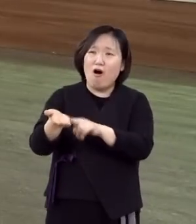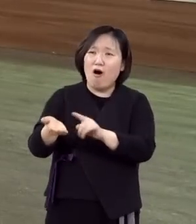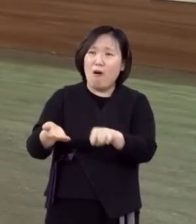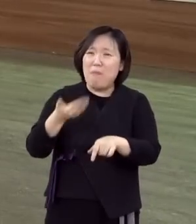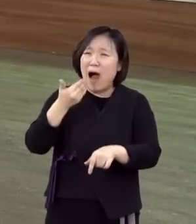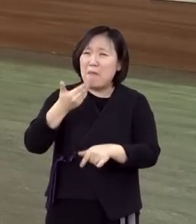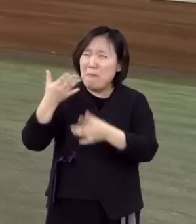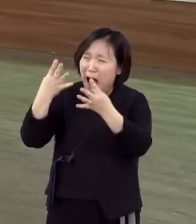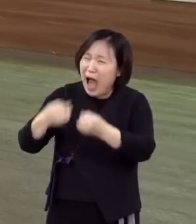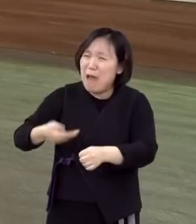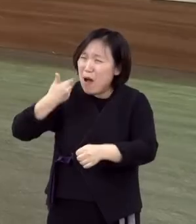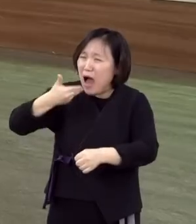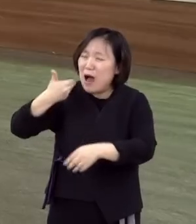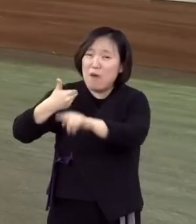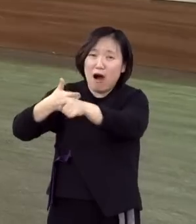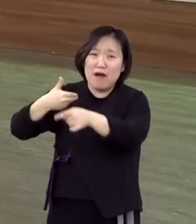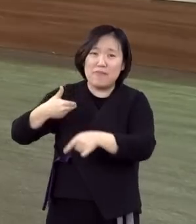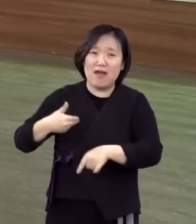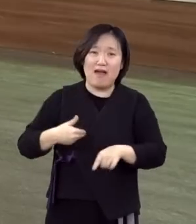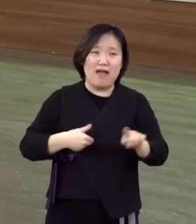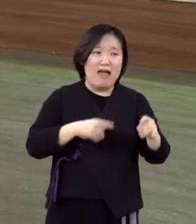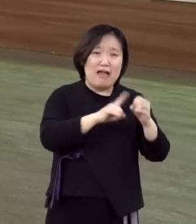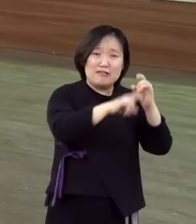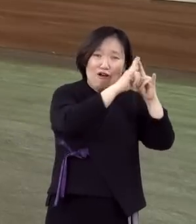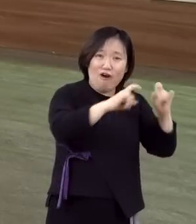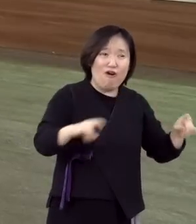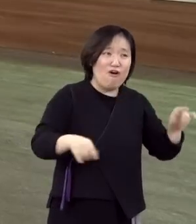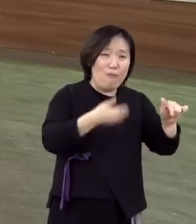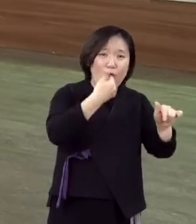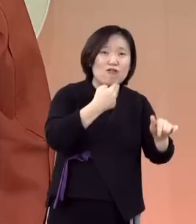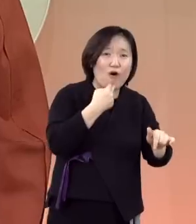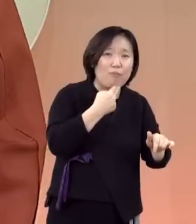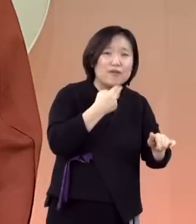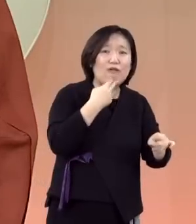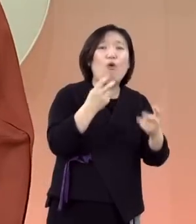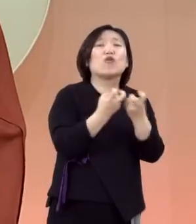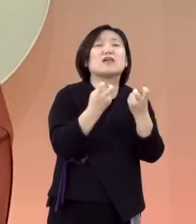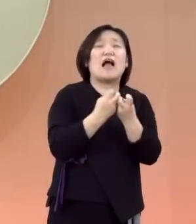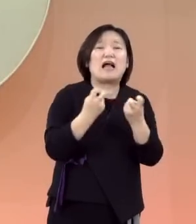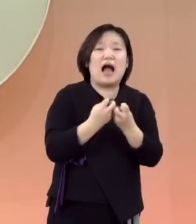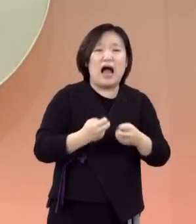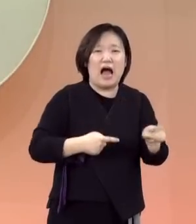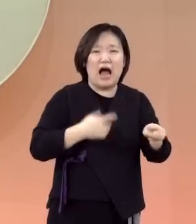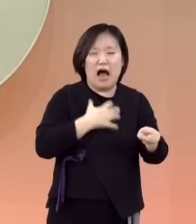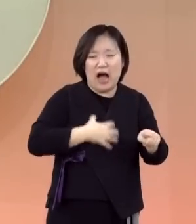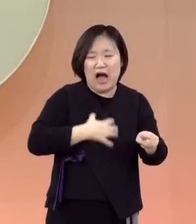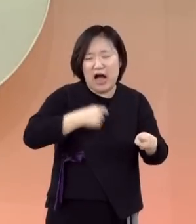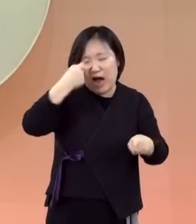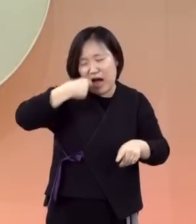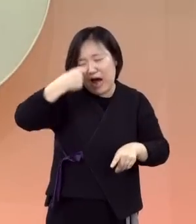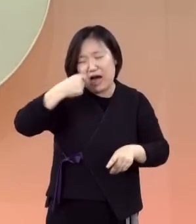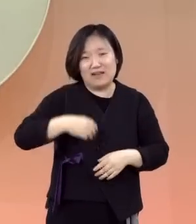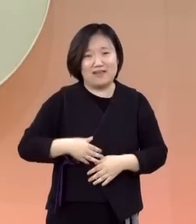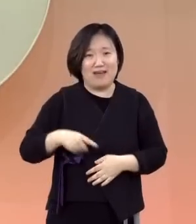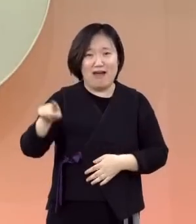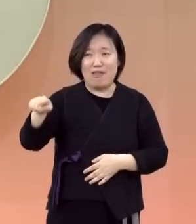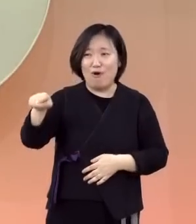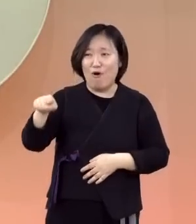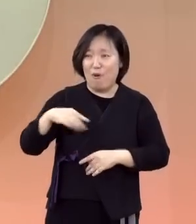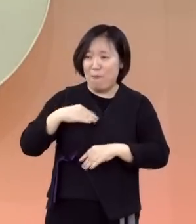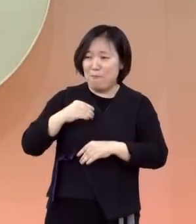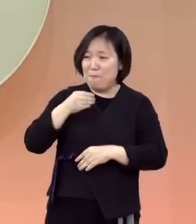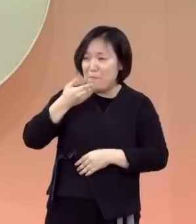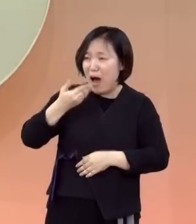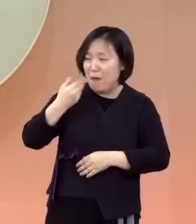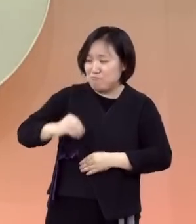많이먹는데, 절에가면어쩌겠니?" 할머니는눈물을흘리며"너는